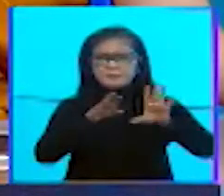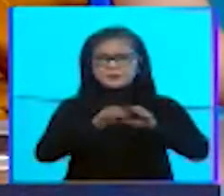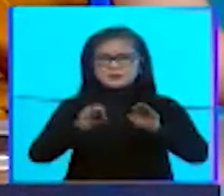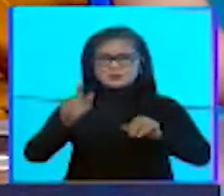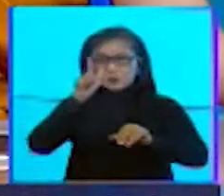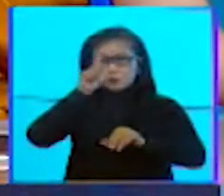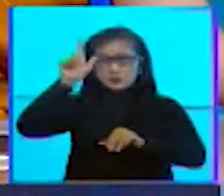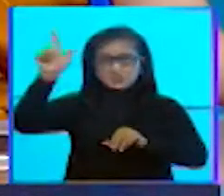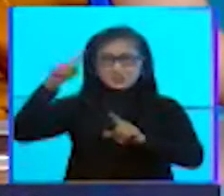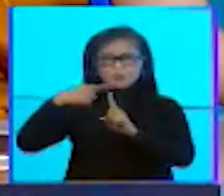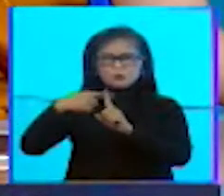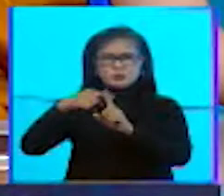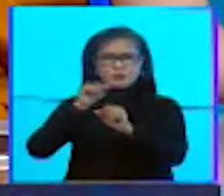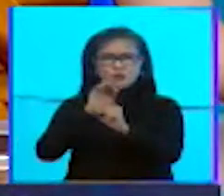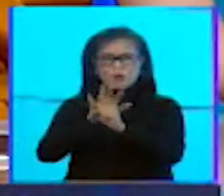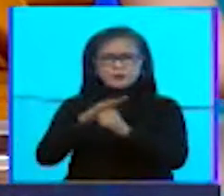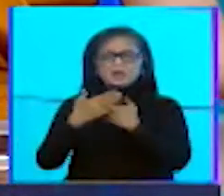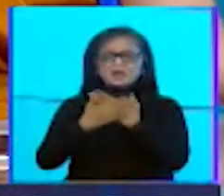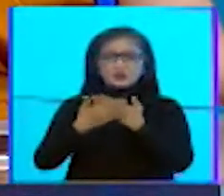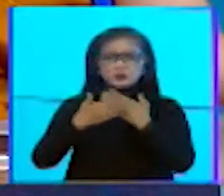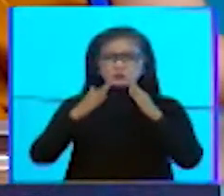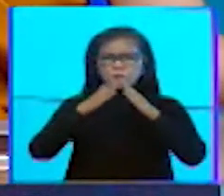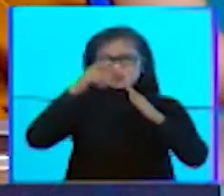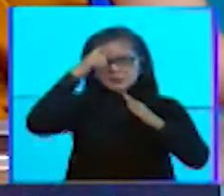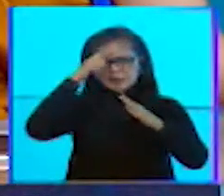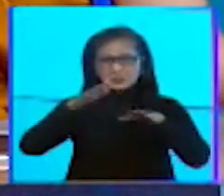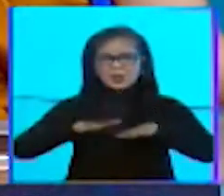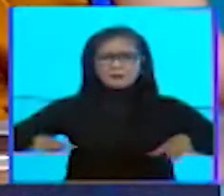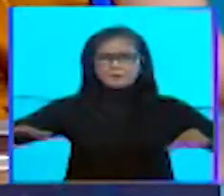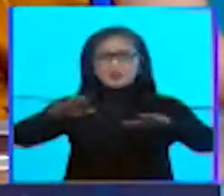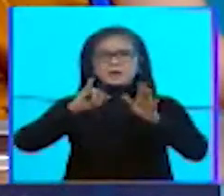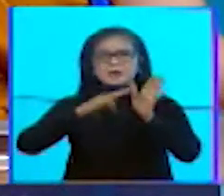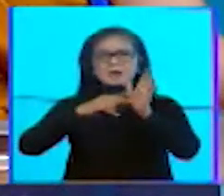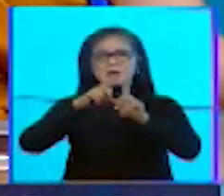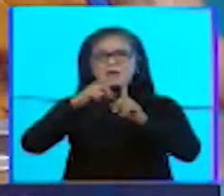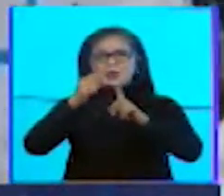di Rumah Sakit Lapangan Indrapura, Kogab Wilhan, 2 Surabaya.